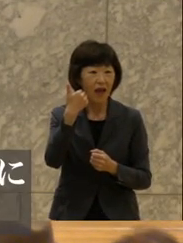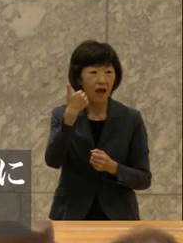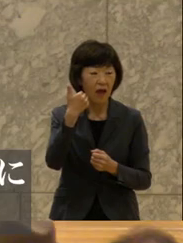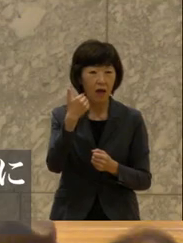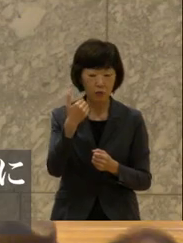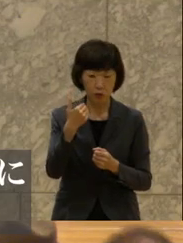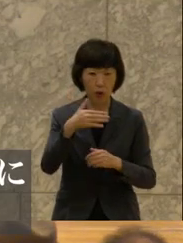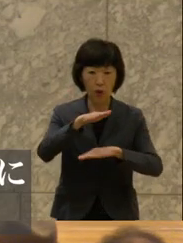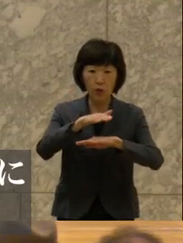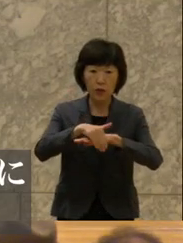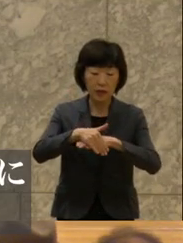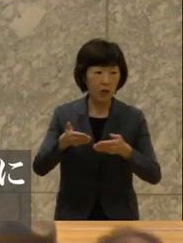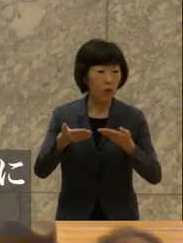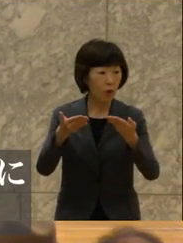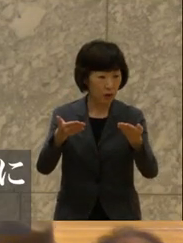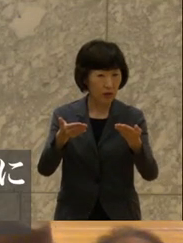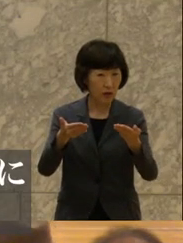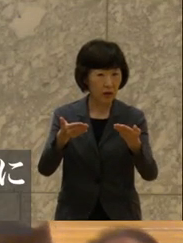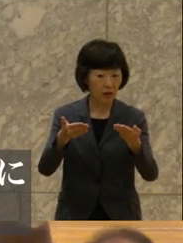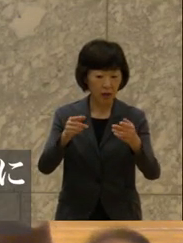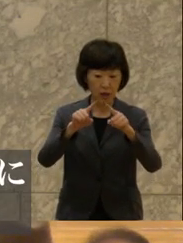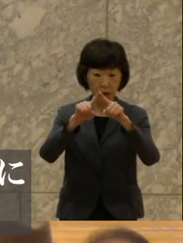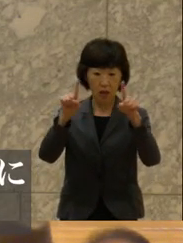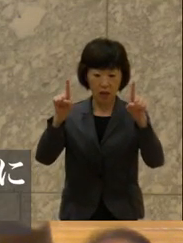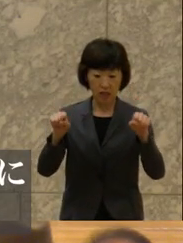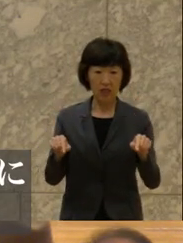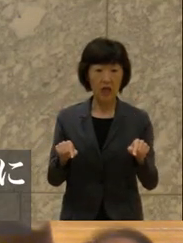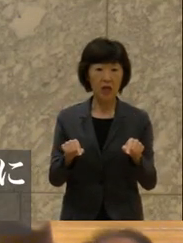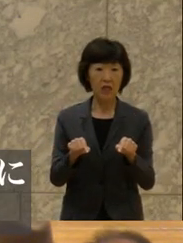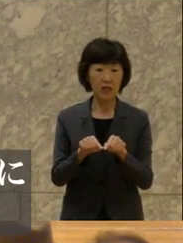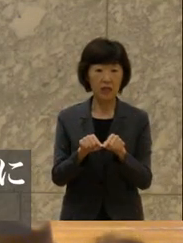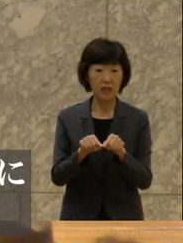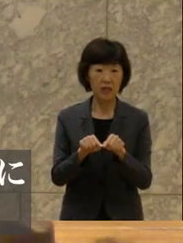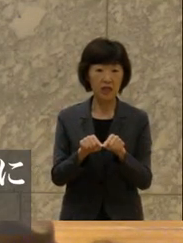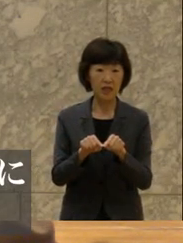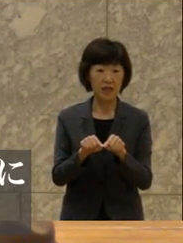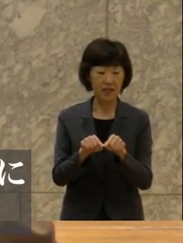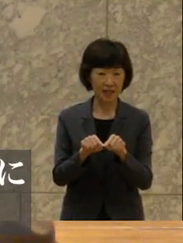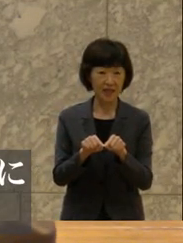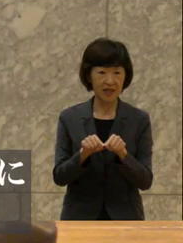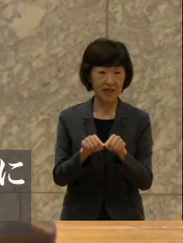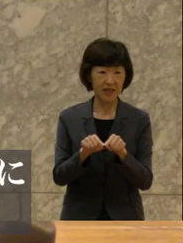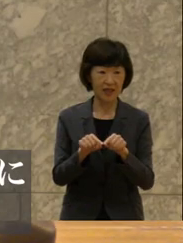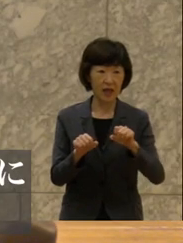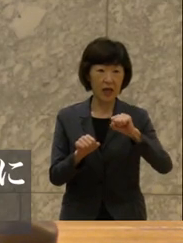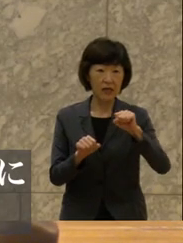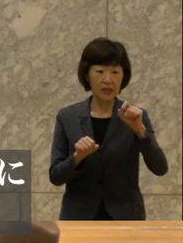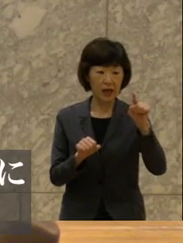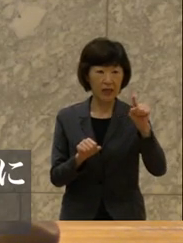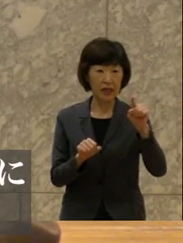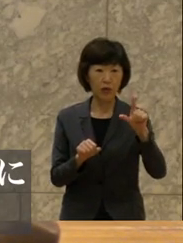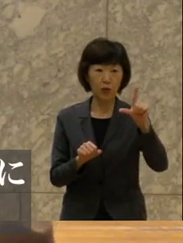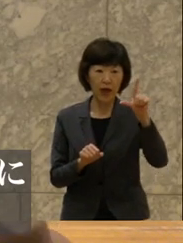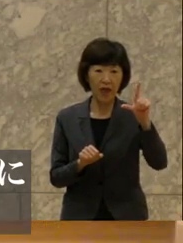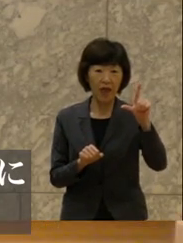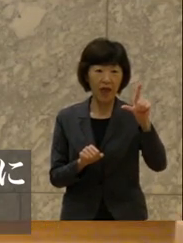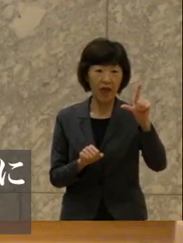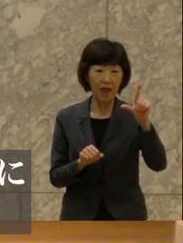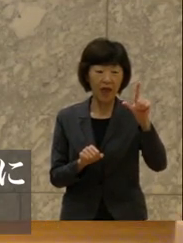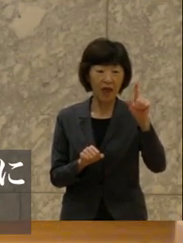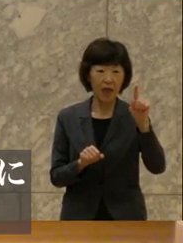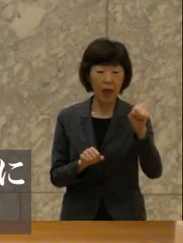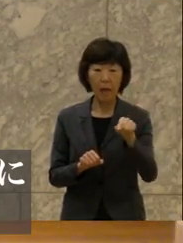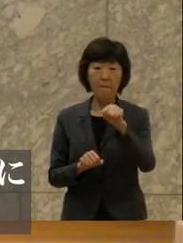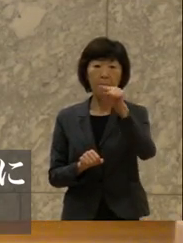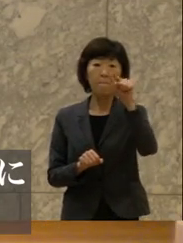でお配りしました東京フォワード2025のチラシの左上に丸い